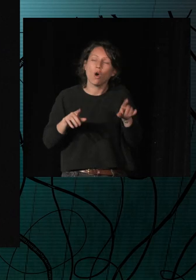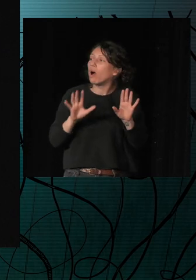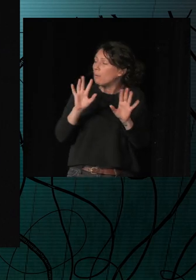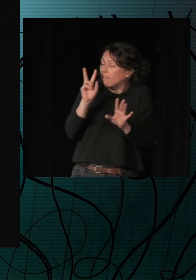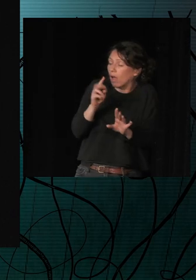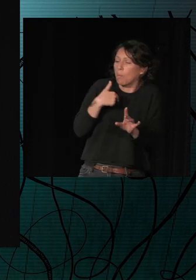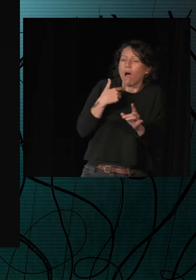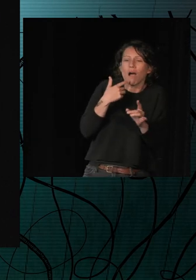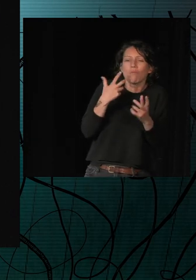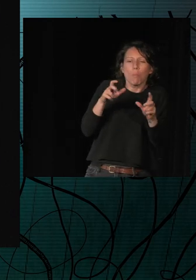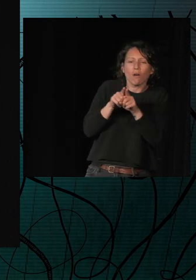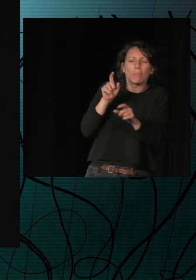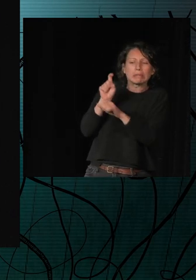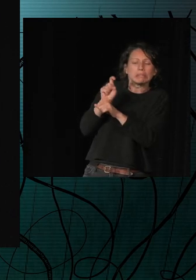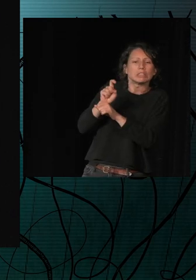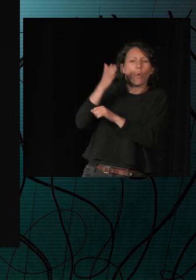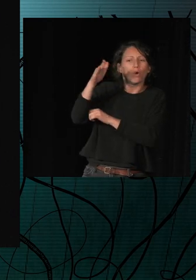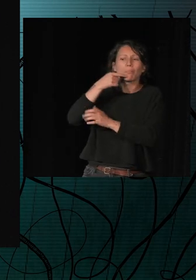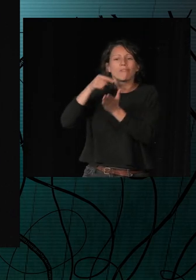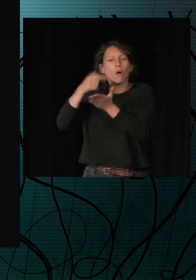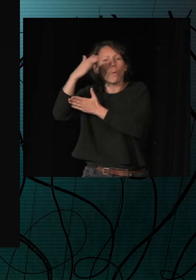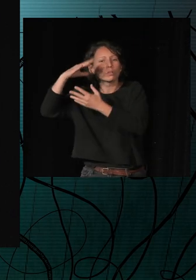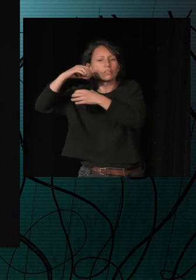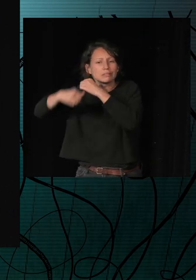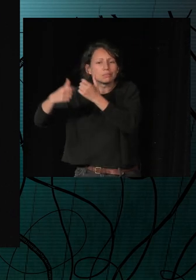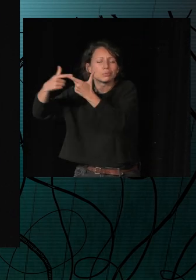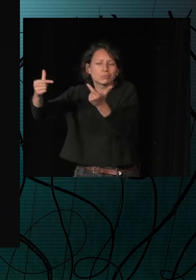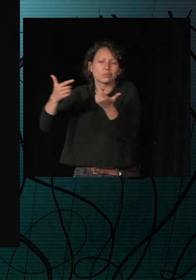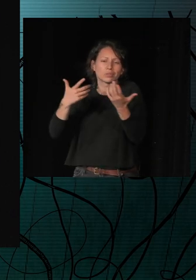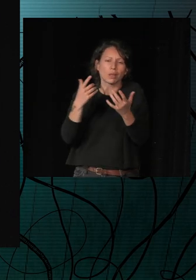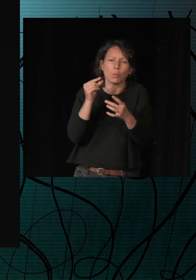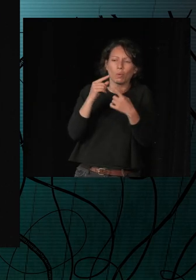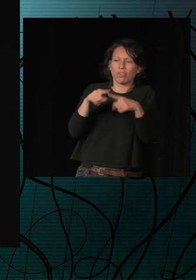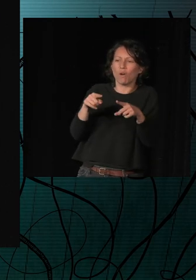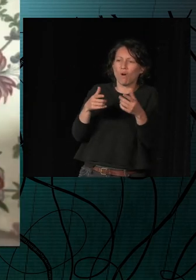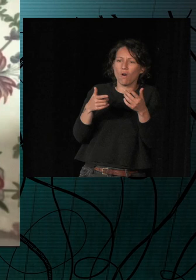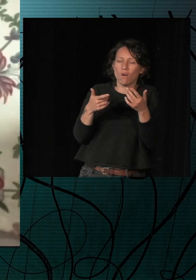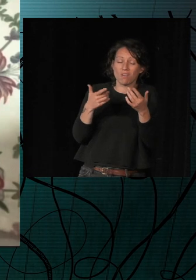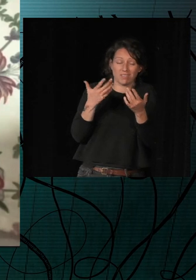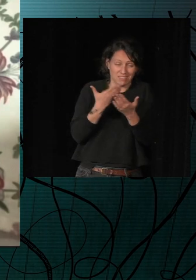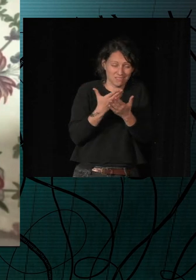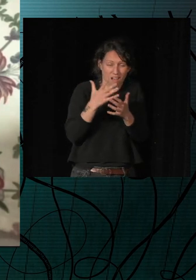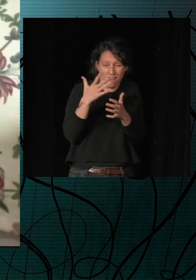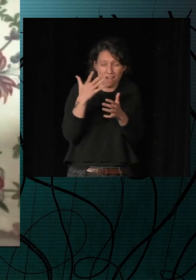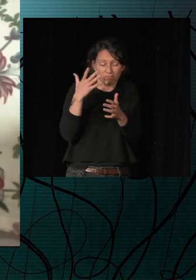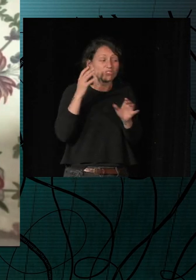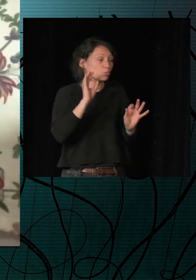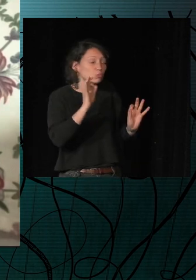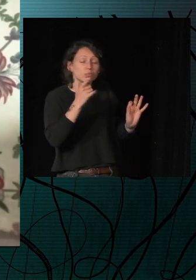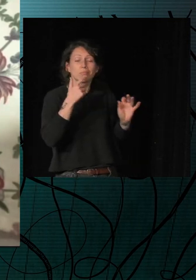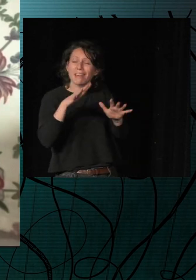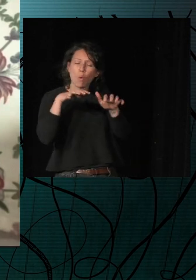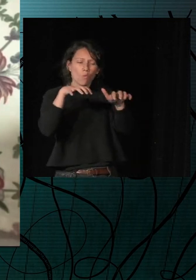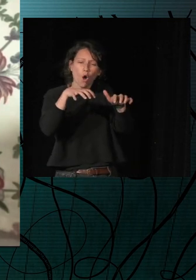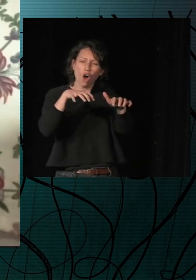que bon c'est le retournement tu vois c'est surtout l'horreur en fait si ça fait pas peur ça ça devient drôle et il y a même des gens qui aiment l'horreur mais qui